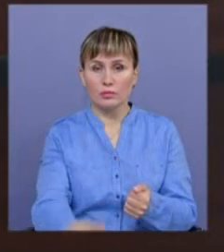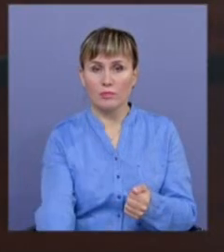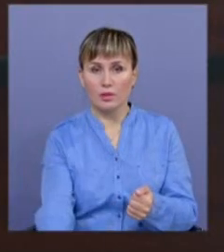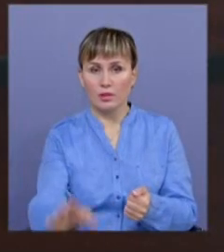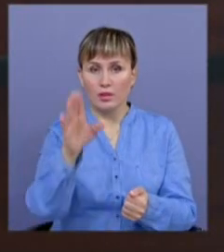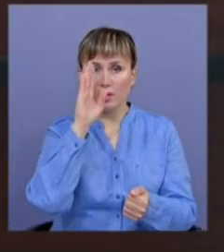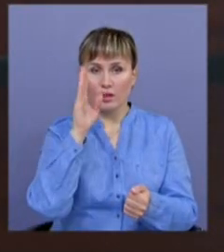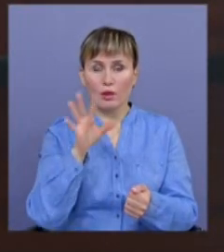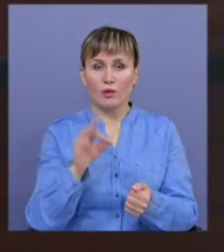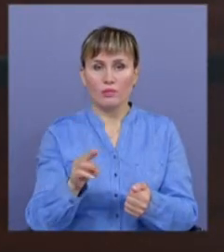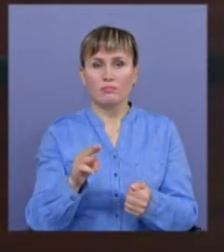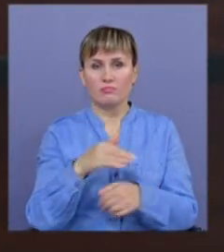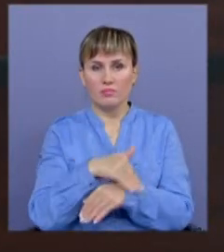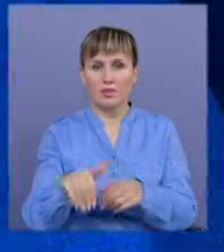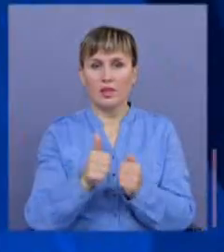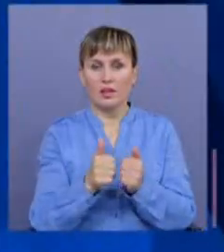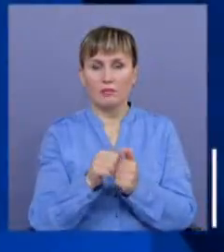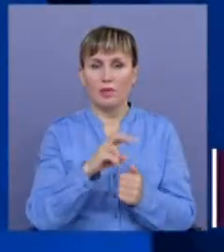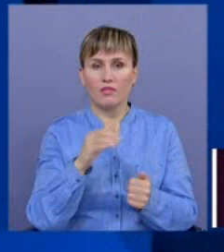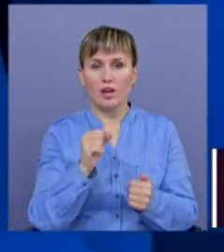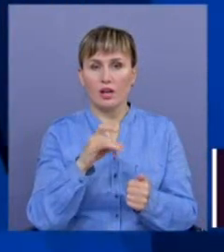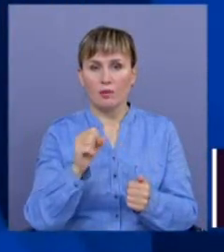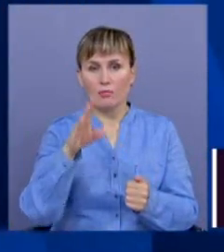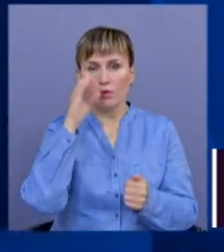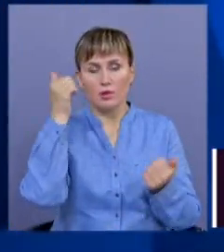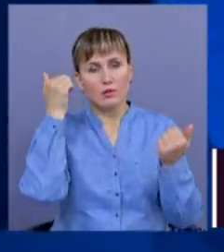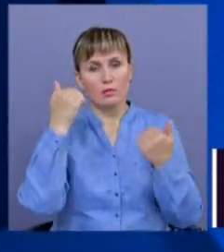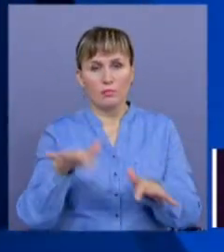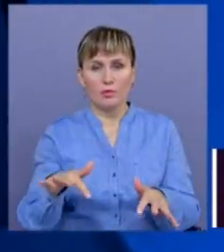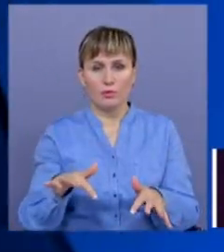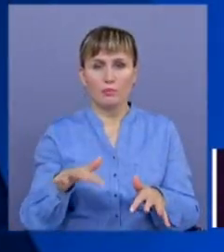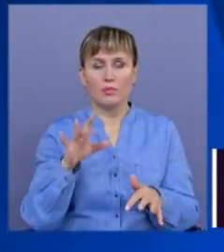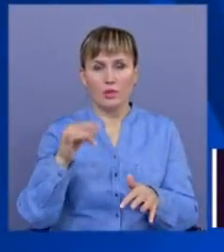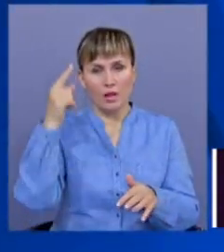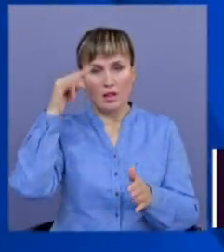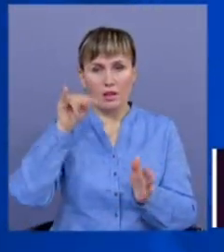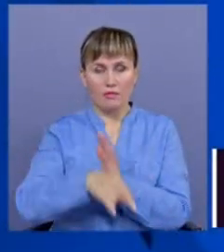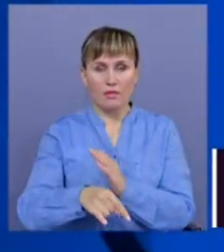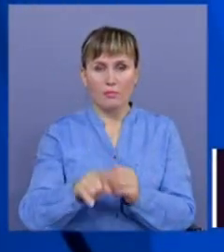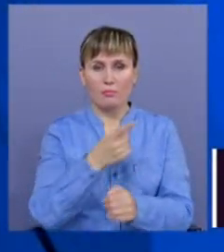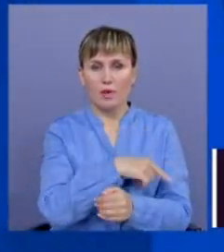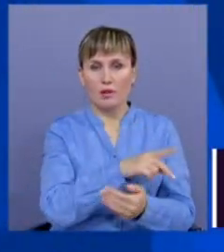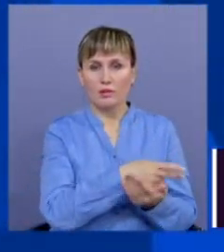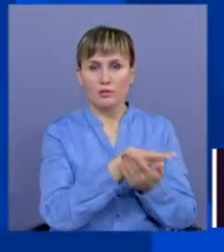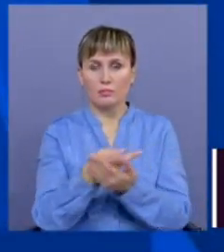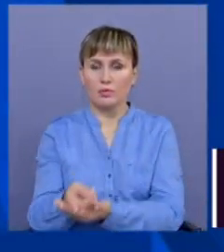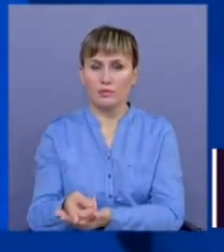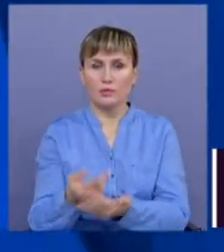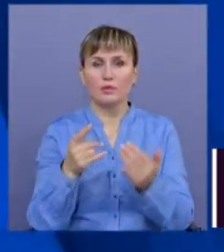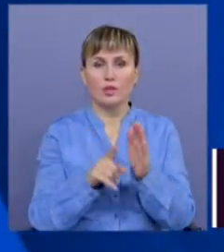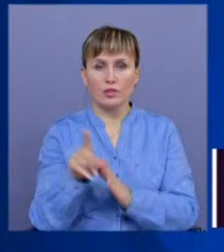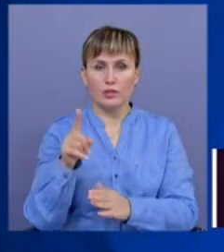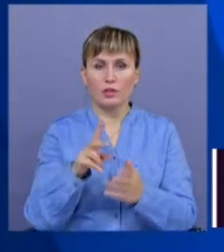Аскароглу недалеко от восточной объездной дороги. Мальчика в бессознательном состоянии с пробитой головой доставили в больницу. Сначала